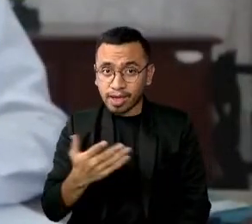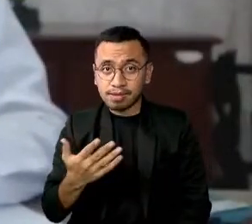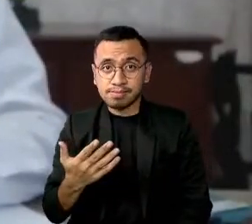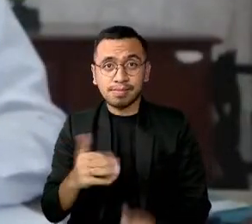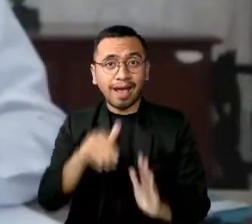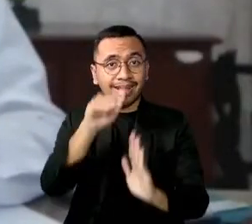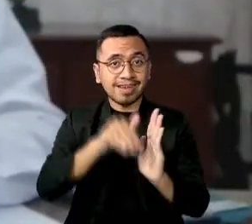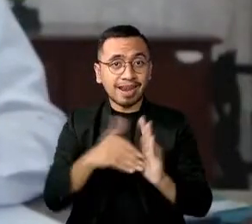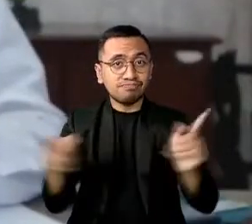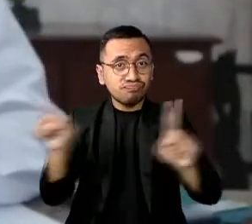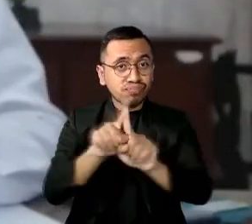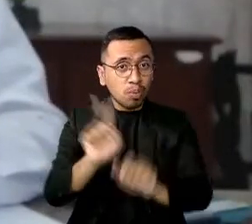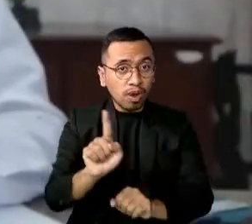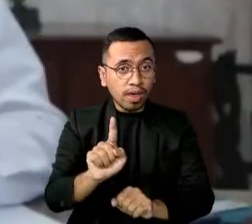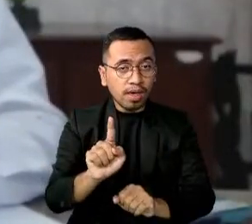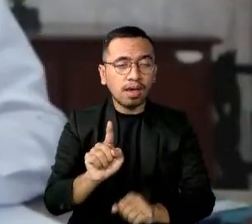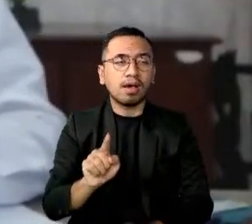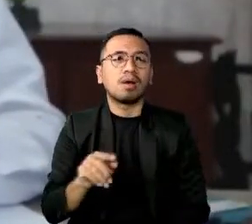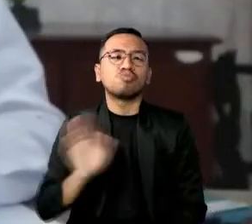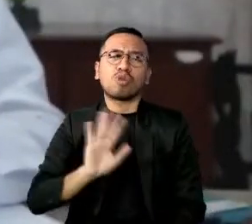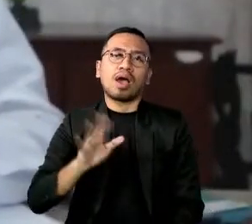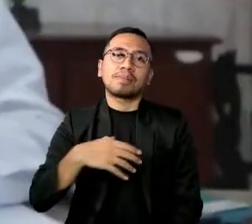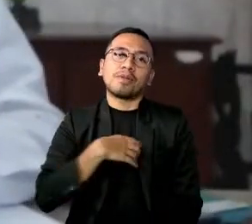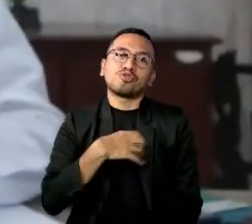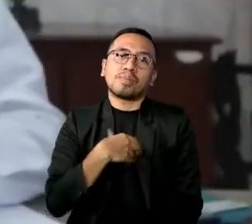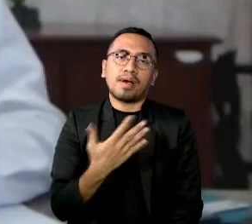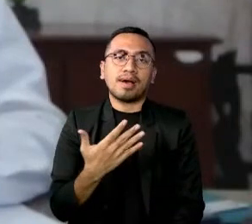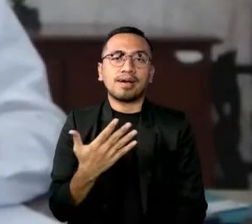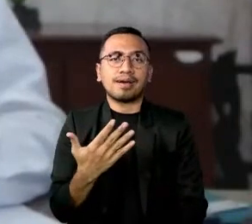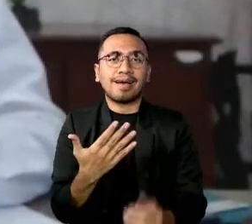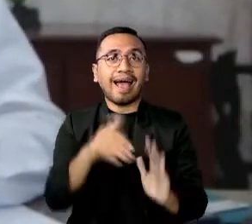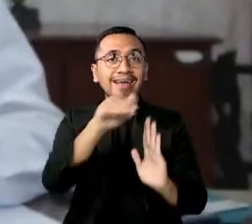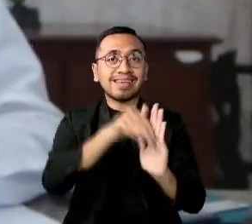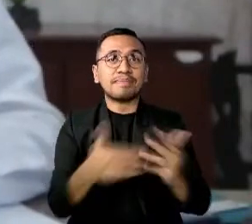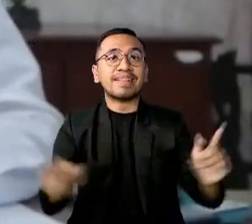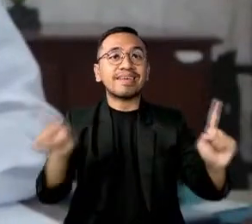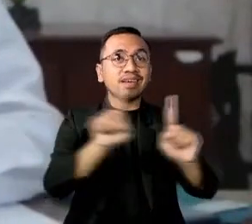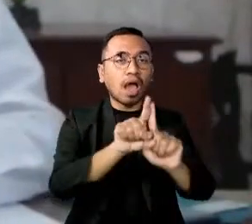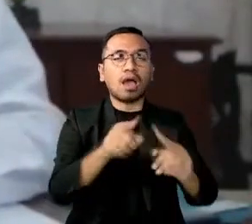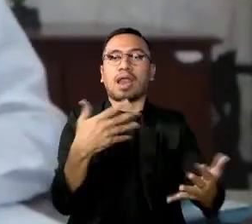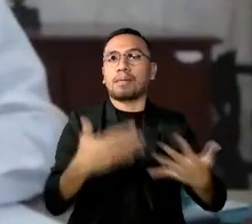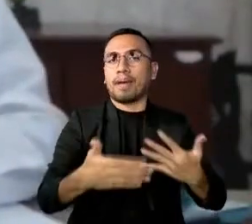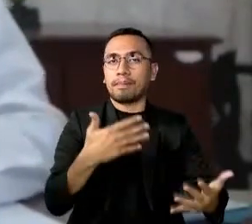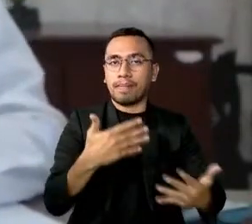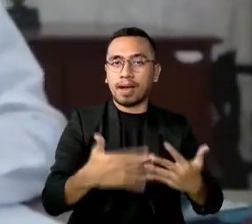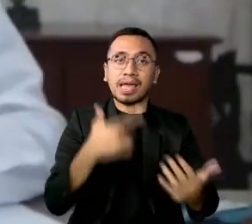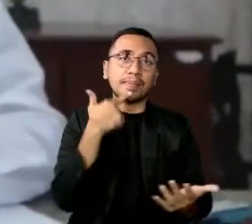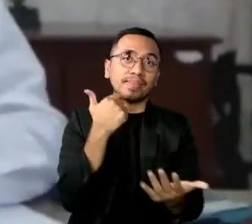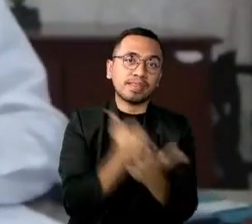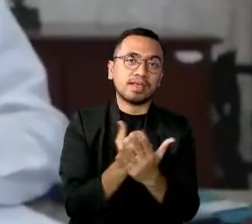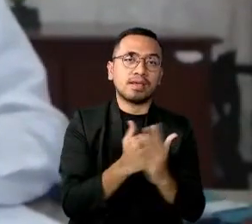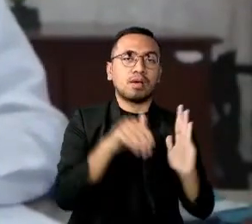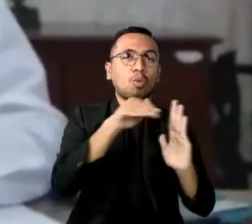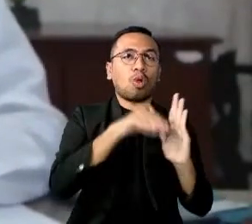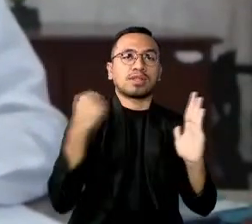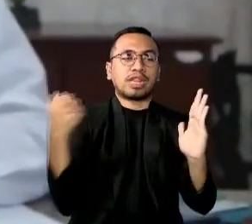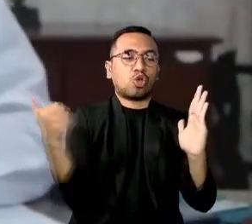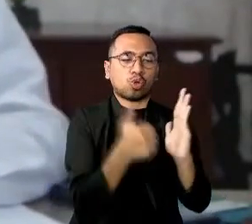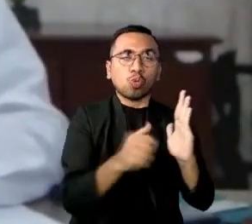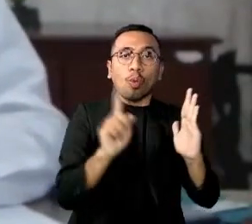bukan larangan menggelar hajatan hancurkan untuk kita persiapkan tetapi tuhan pengaturan protokol positif yang kita